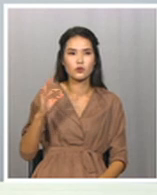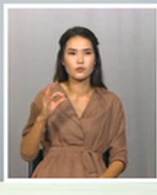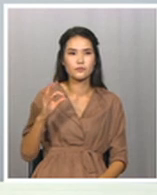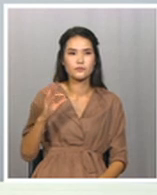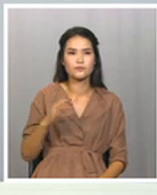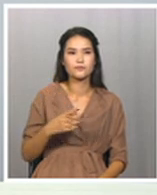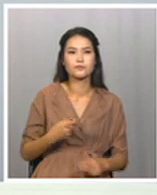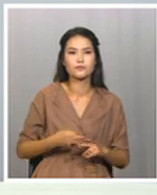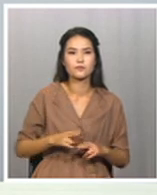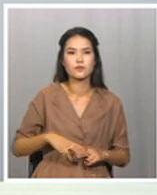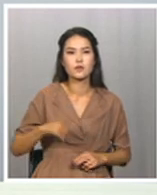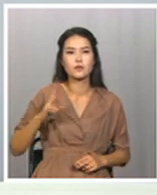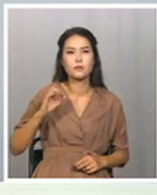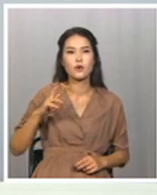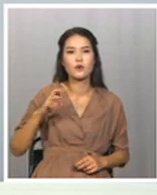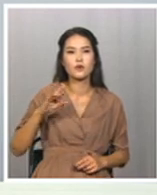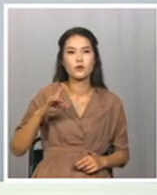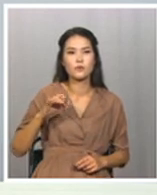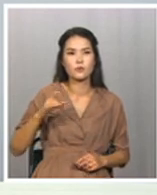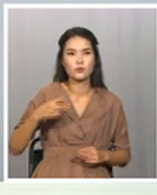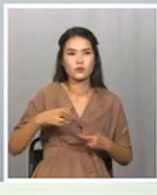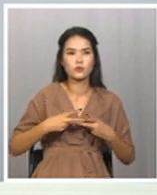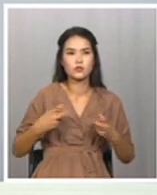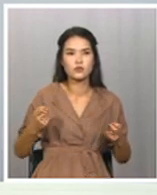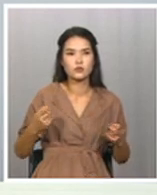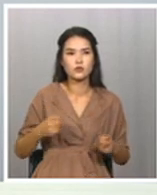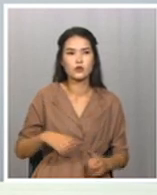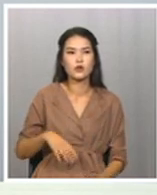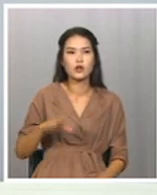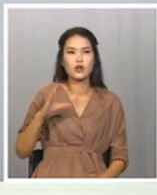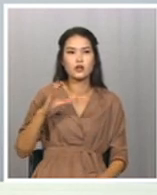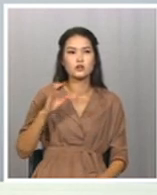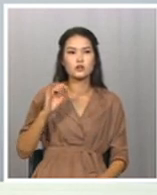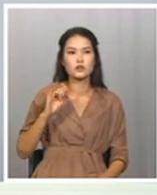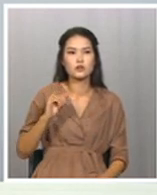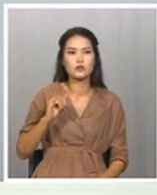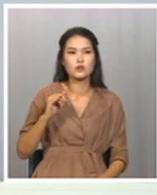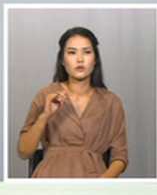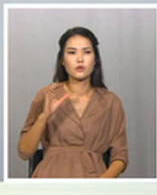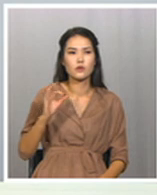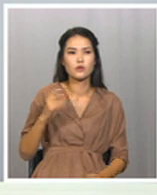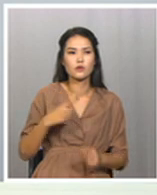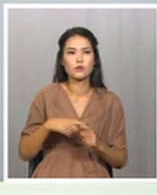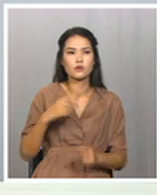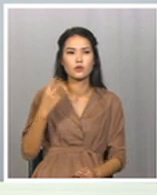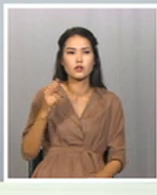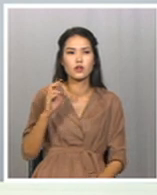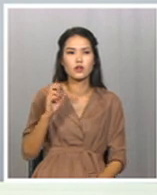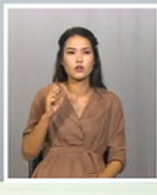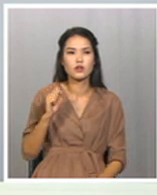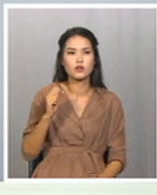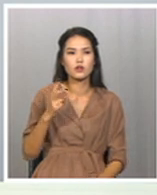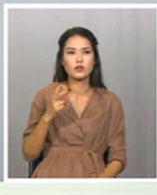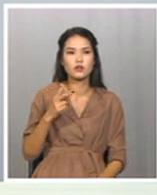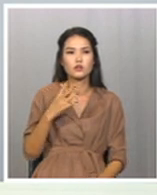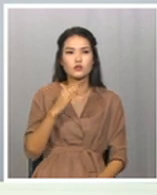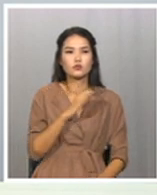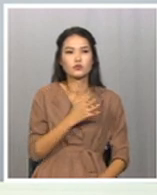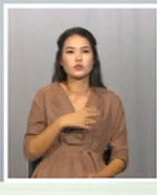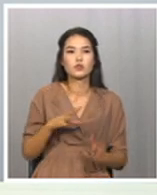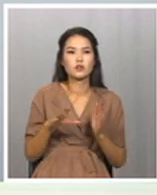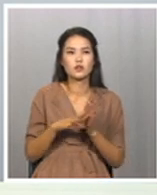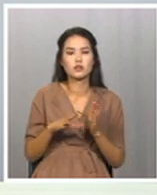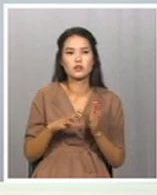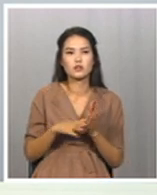Бұл молекулалық теңдеу деп аталады. Күкірт қышқылы және мыс сульфаты күшті электролит